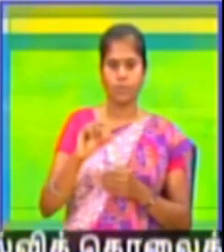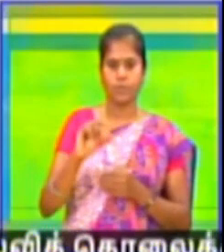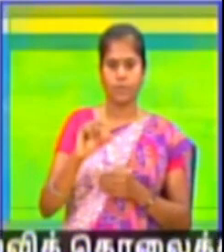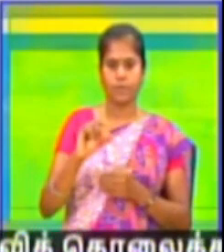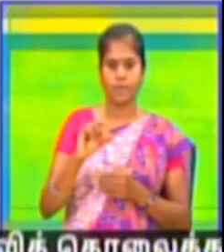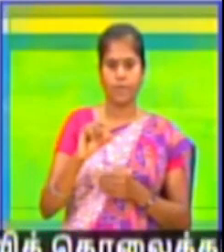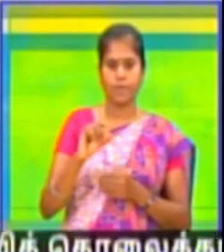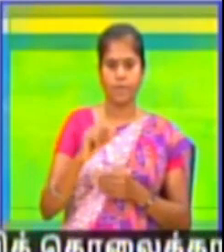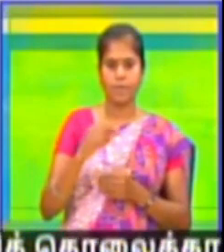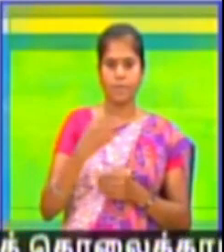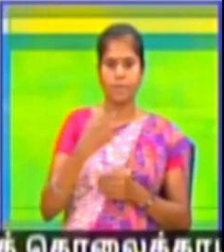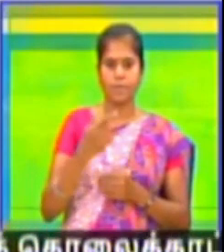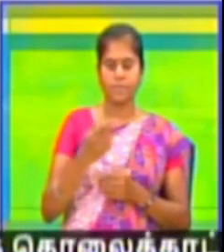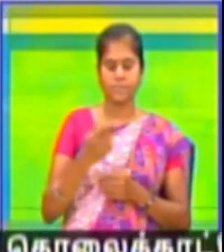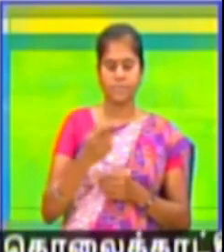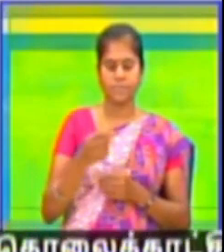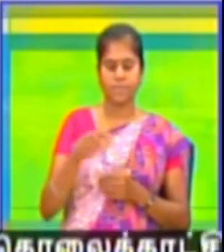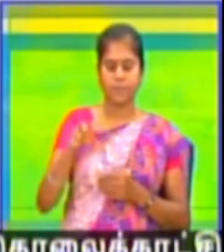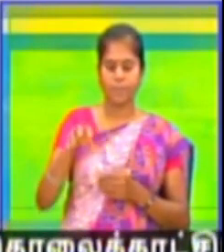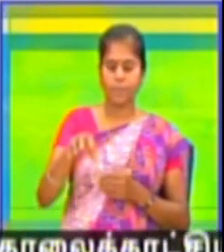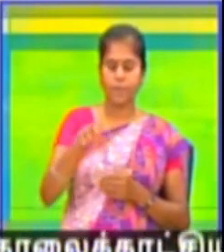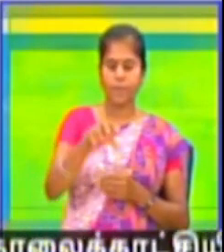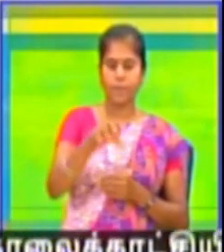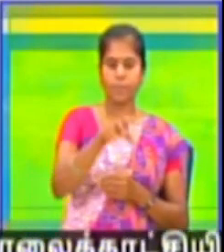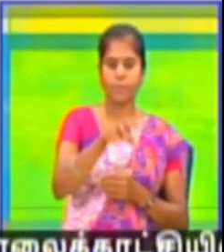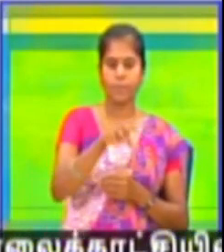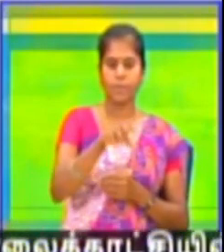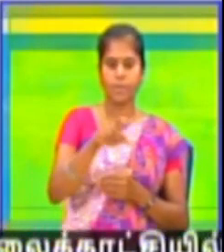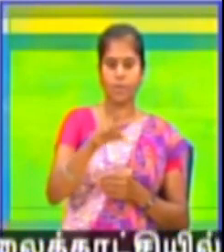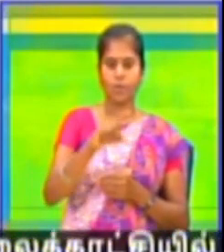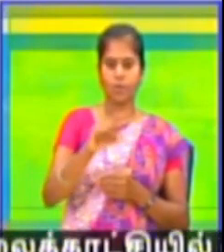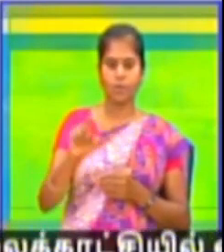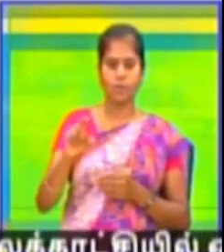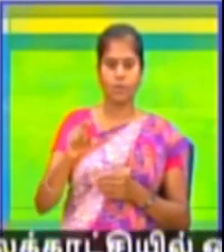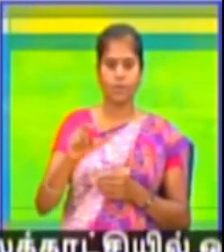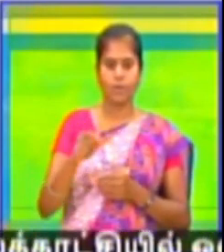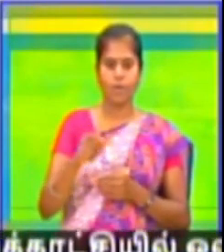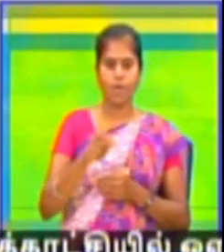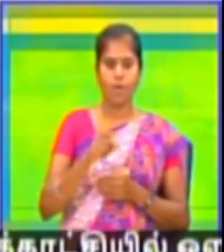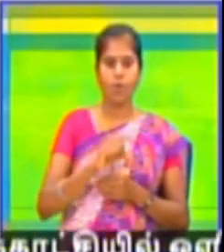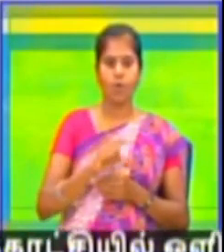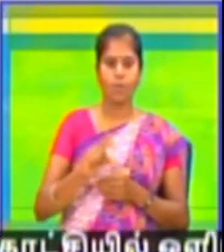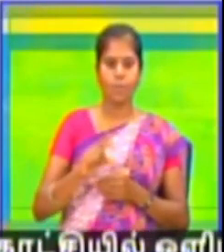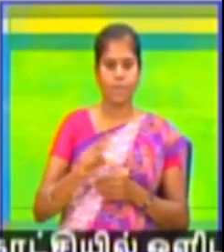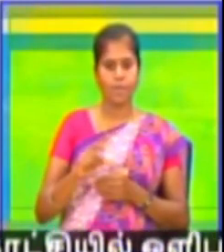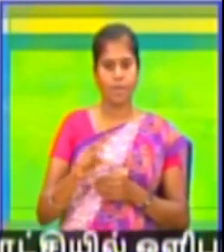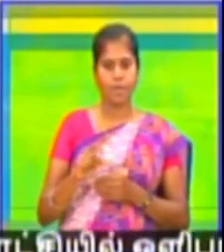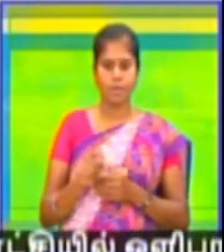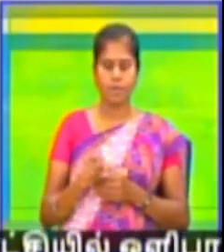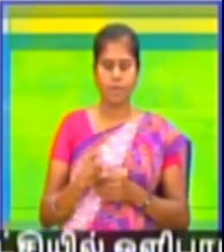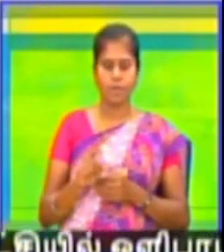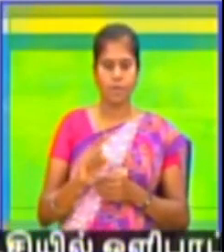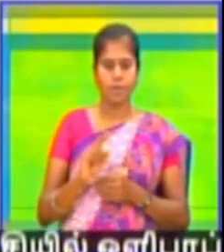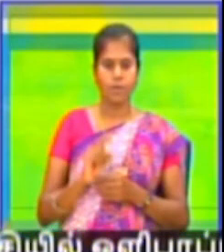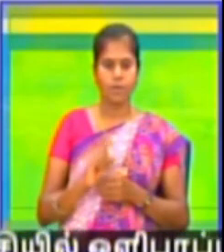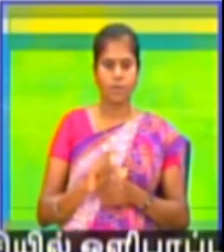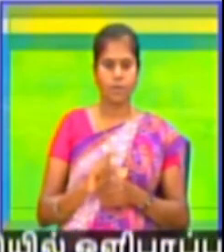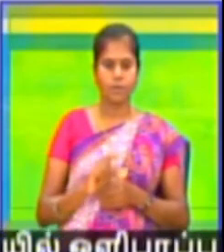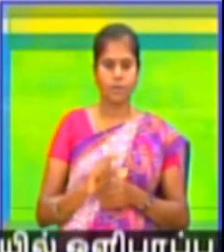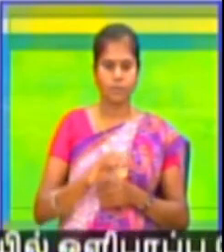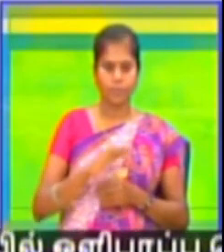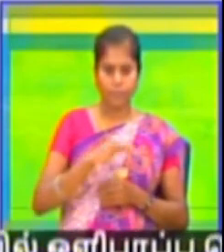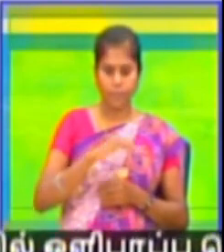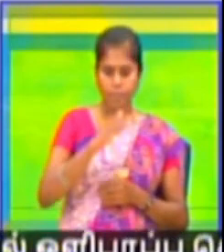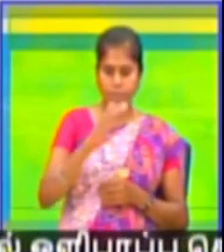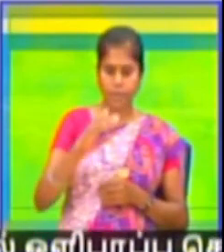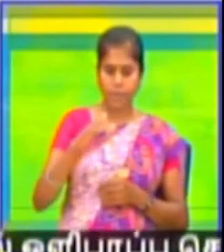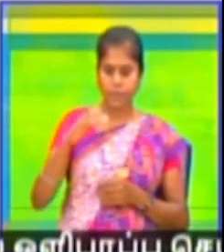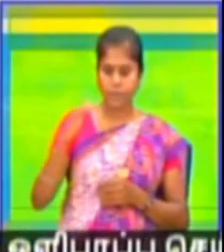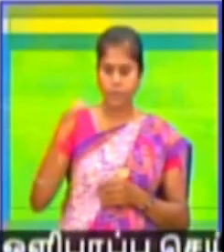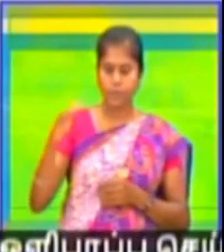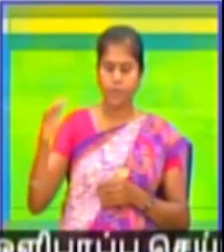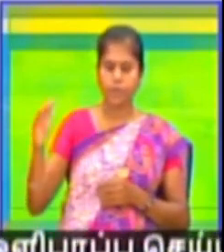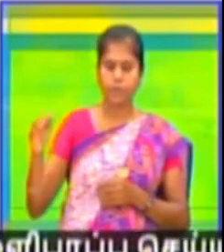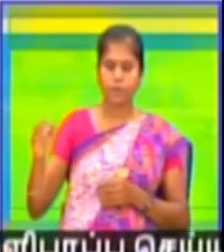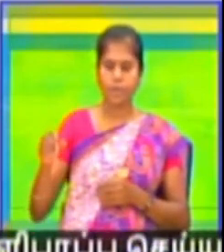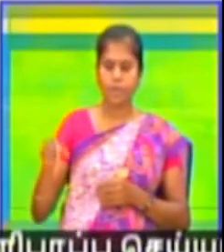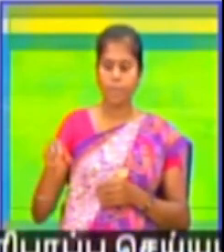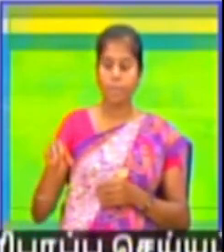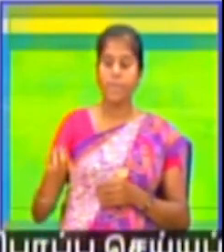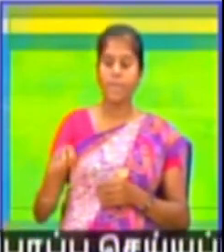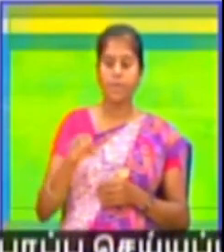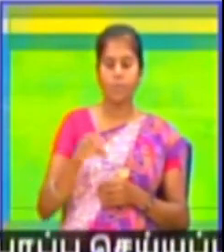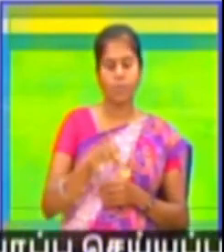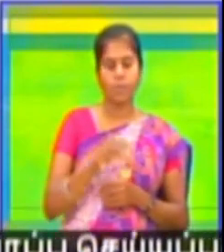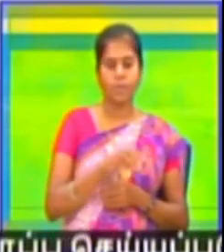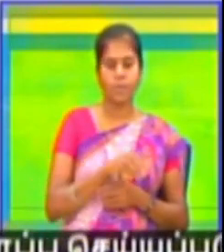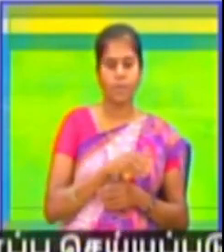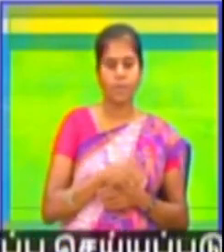மெக்சிகன் பீடபூமி, கொலரோடா பீடபூமி, கொலம்பியா பீடபூமி, இது இந்த மலைத்தொடரில் காணப்படக்கூடிய